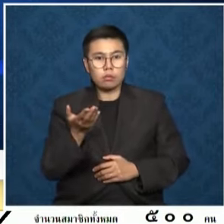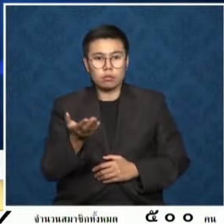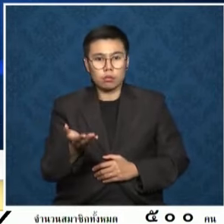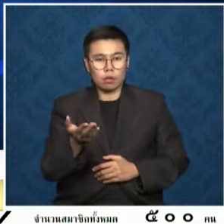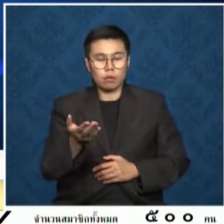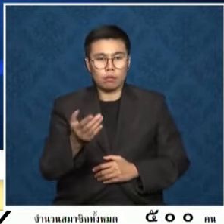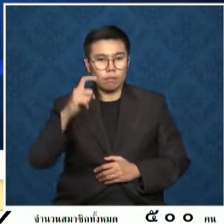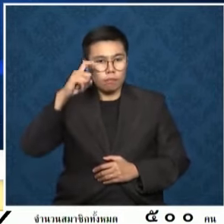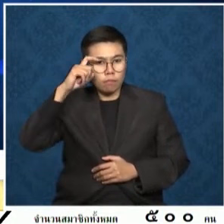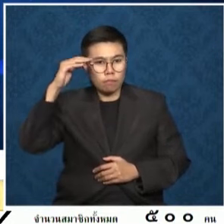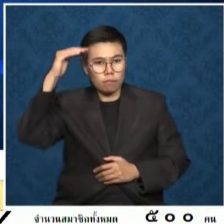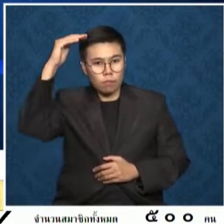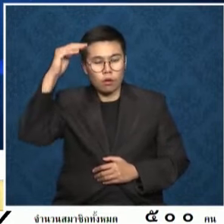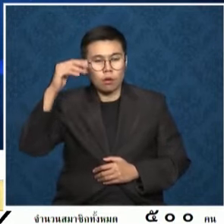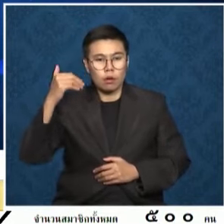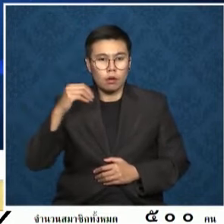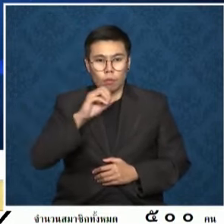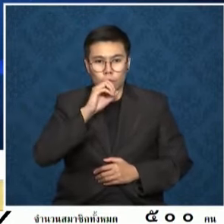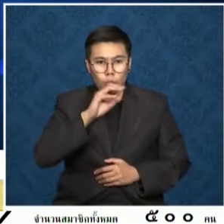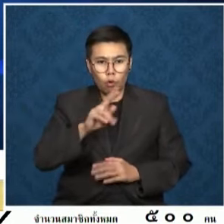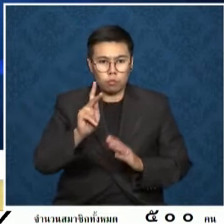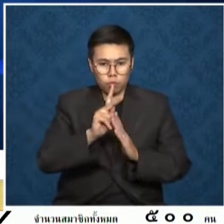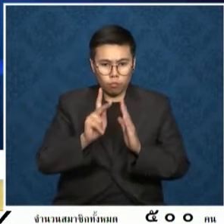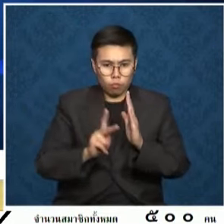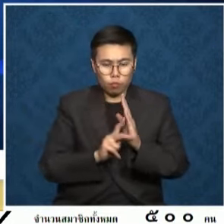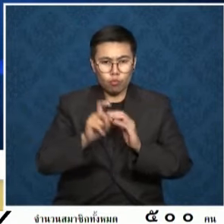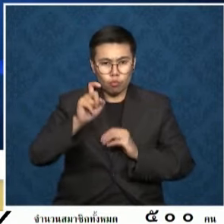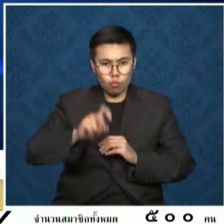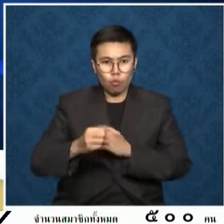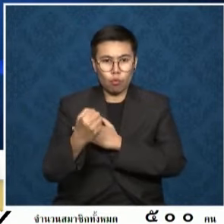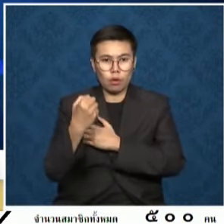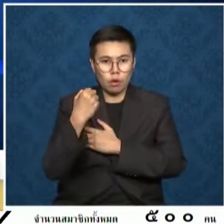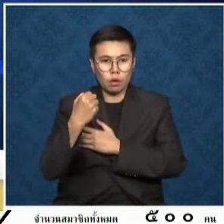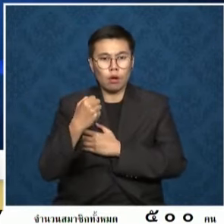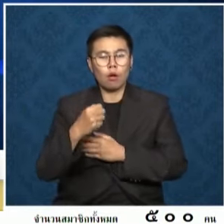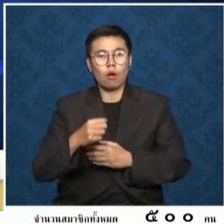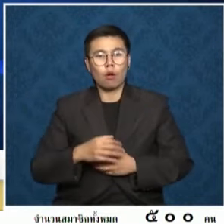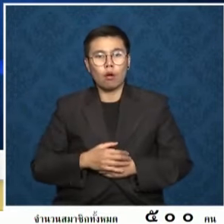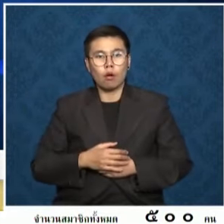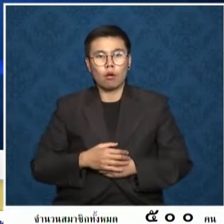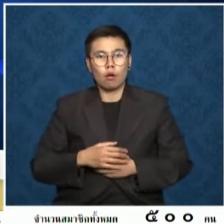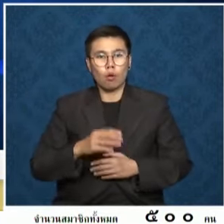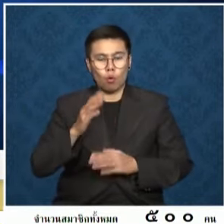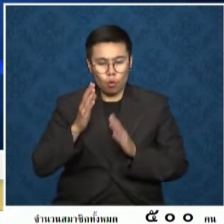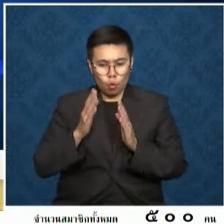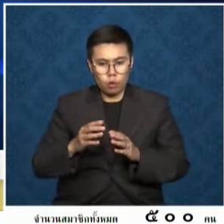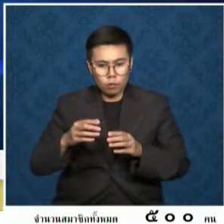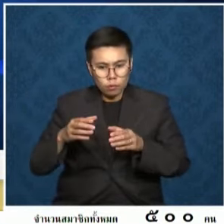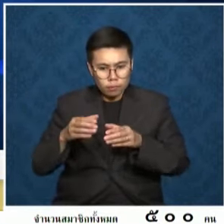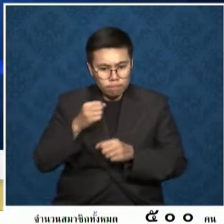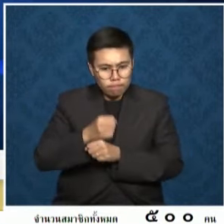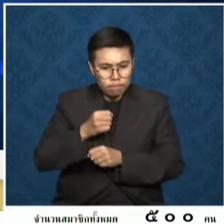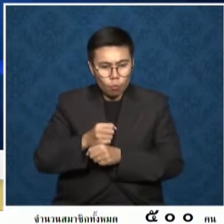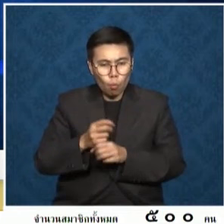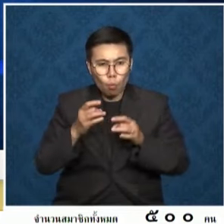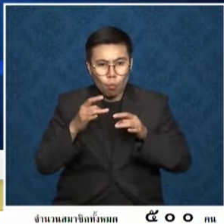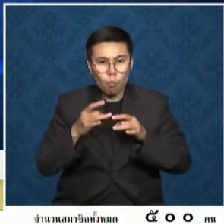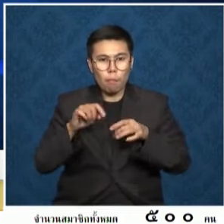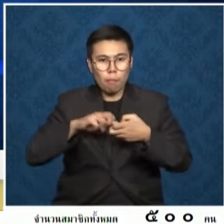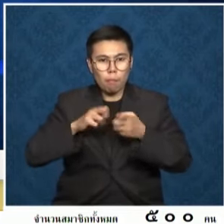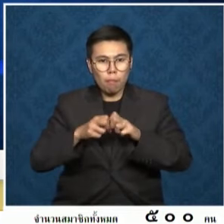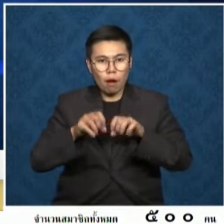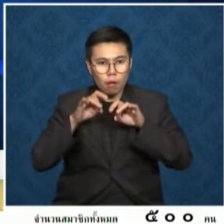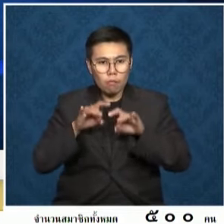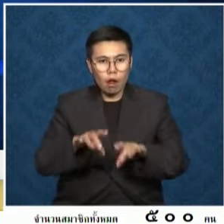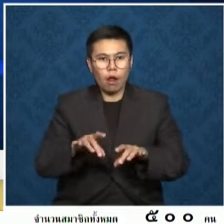ำลังเรียกร้องให้มีการใช้กฎหมายอย่างเคร่งครัดกับผู้ที่ก่อความรุนแรงเลย